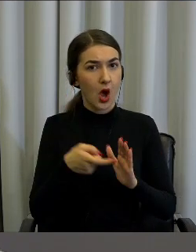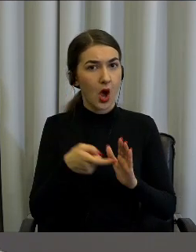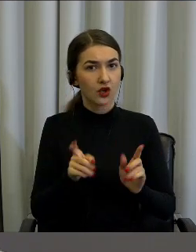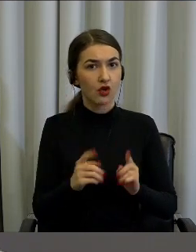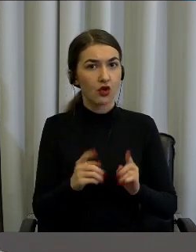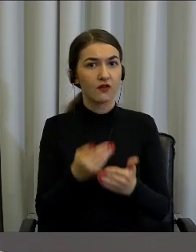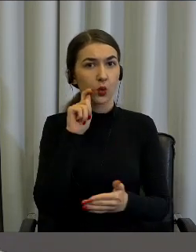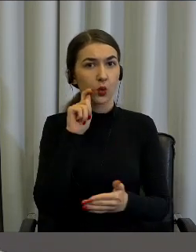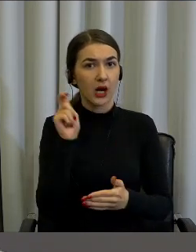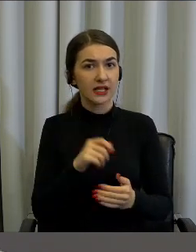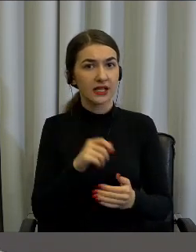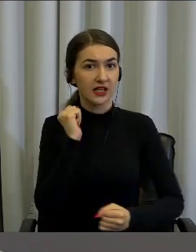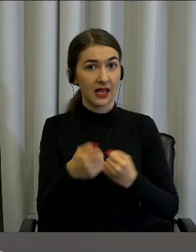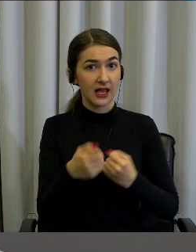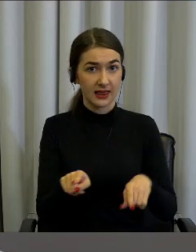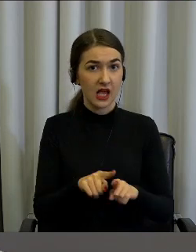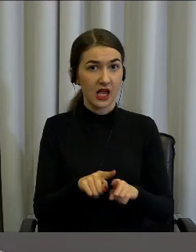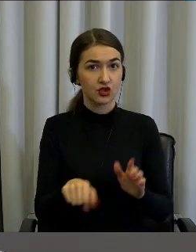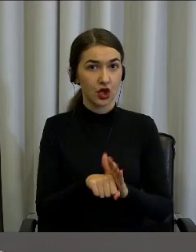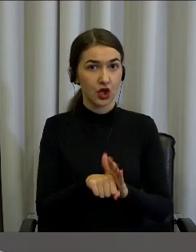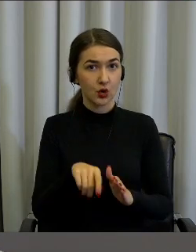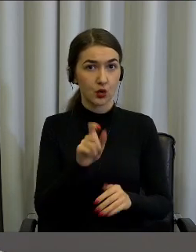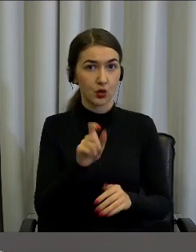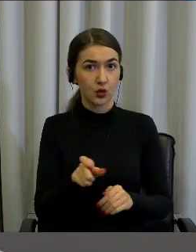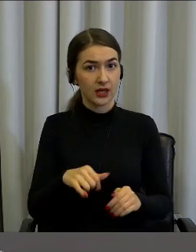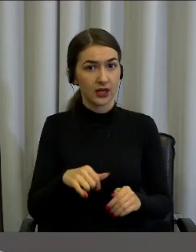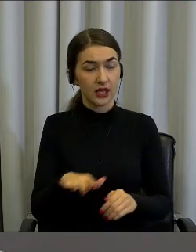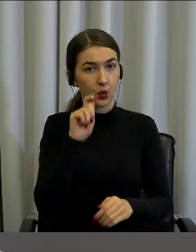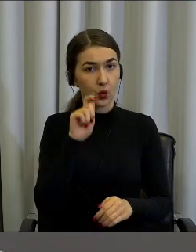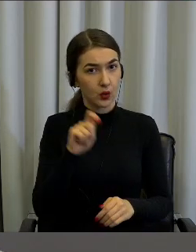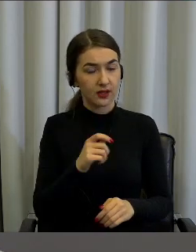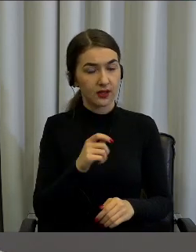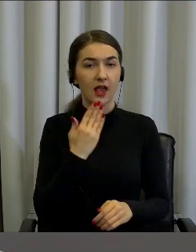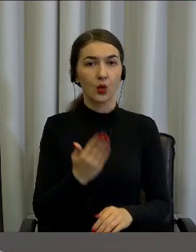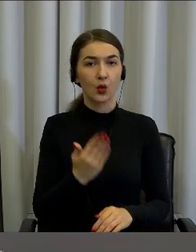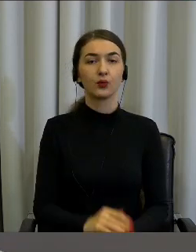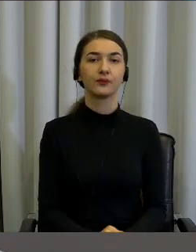українських ударів теж гинуть люди на території України дякую